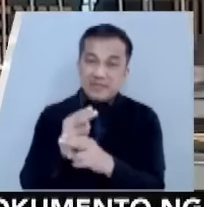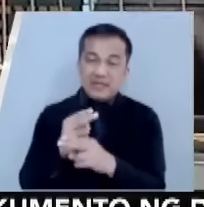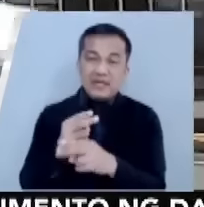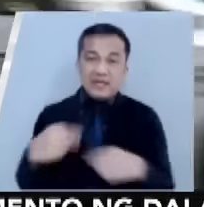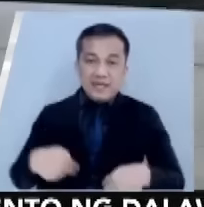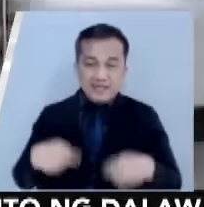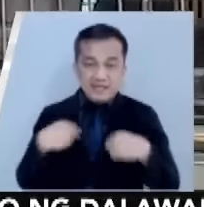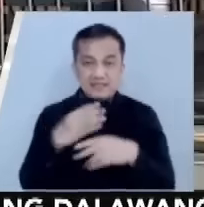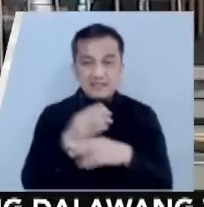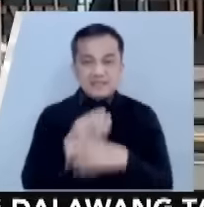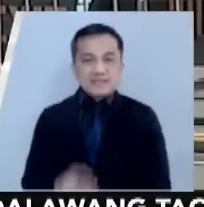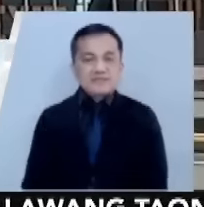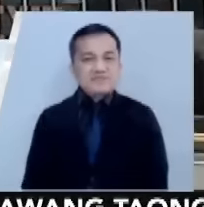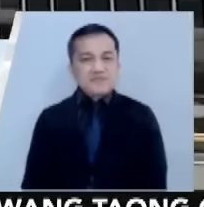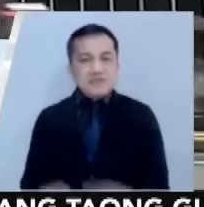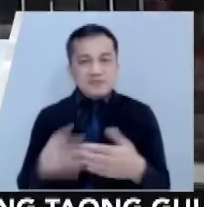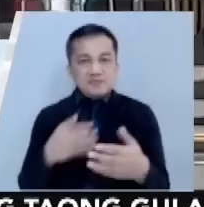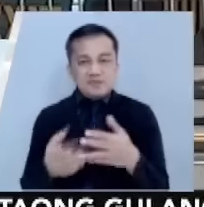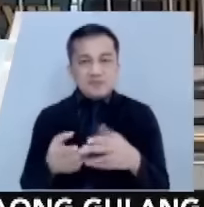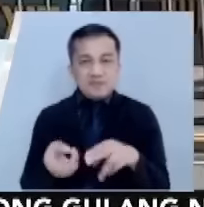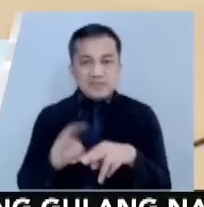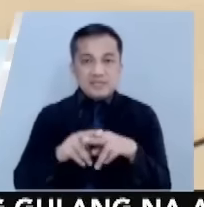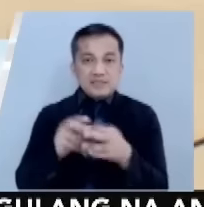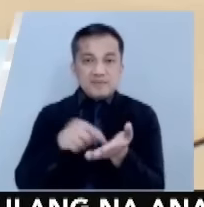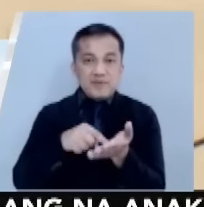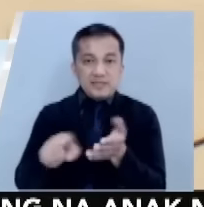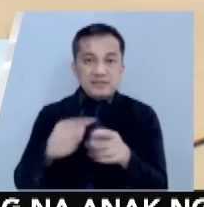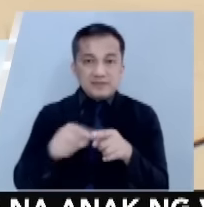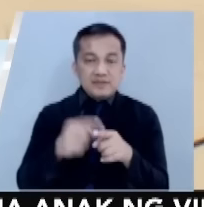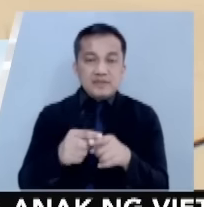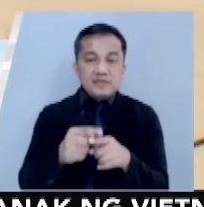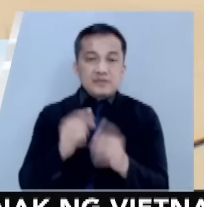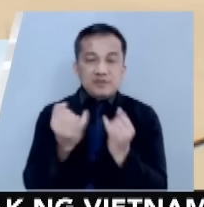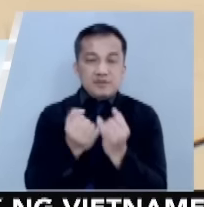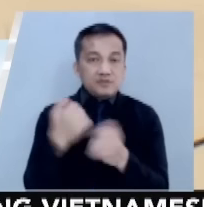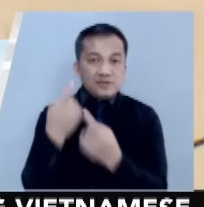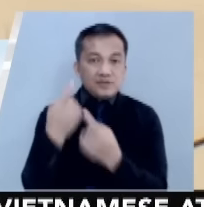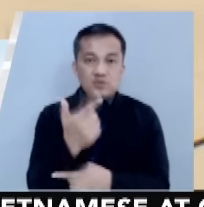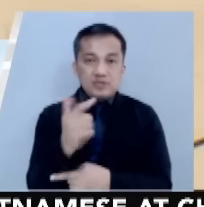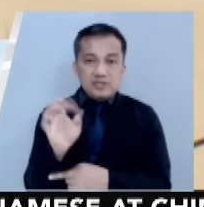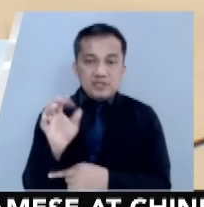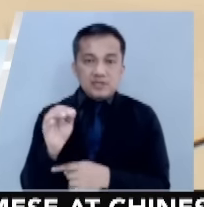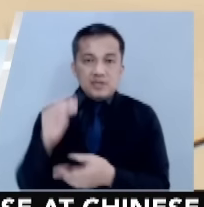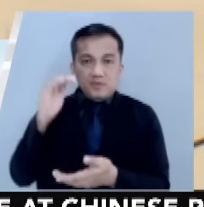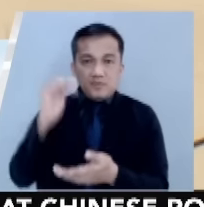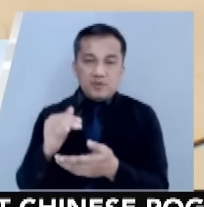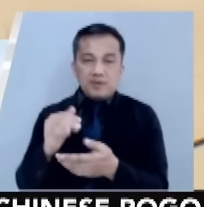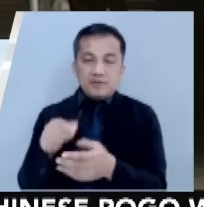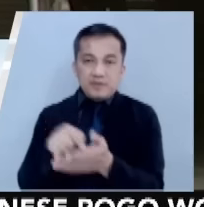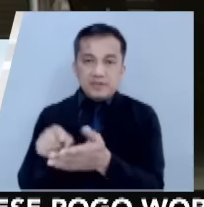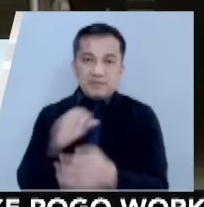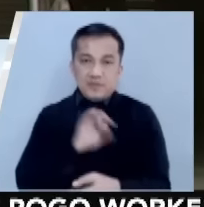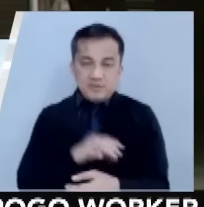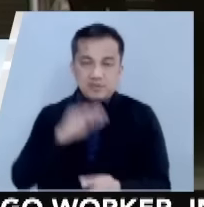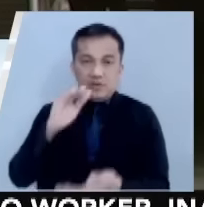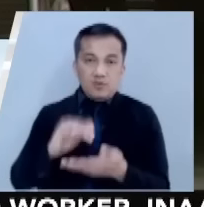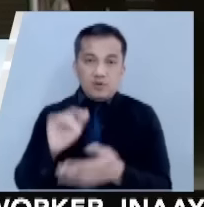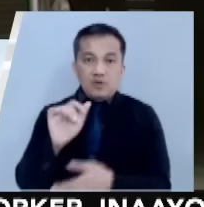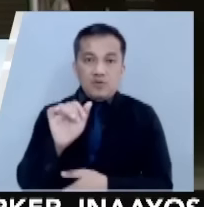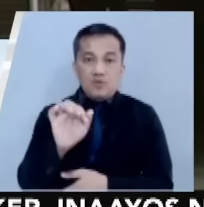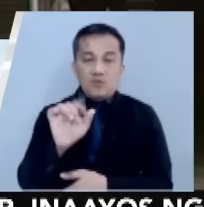ng pagtaas ng premium contributions sa PhilHealth mula 2019, bumaba ang nabayarang benefit claims sa 118.9 billion